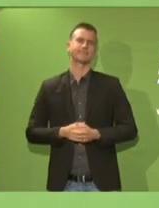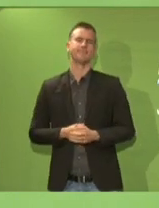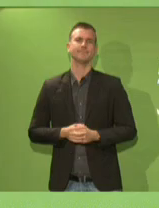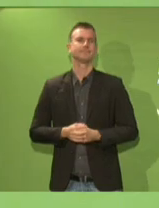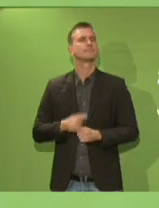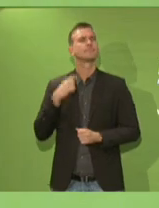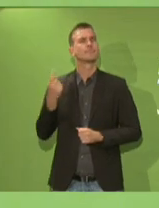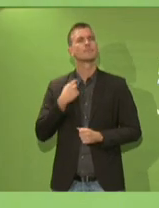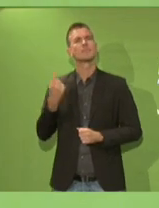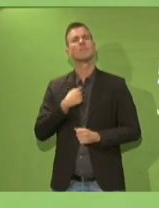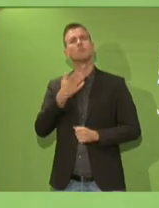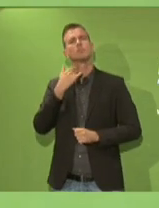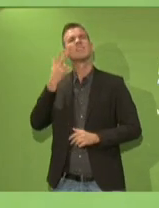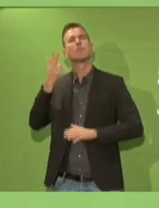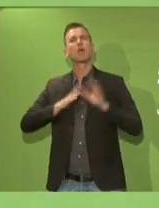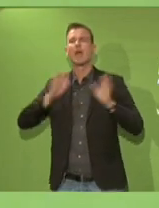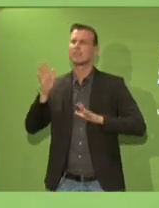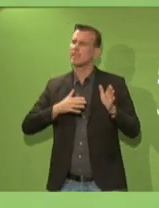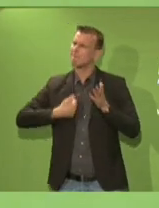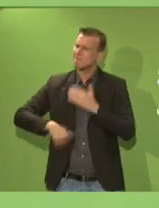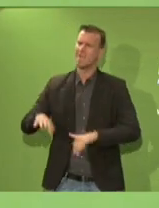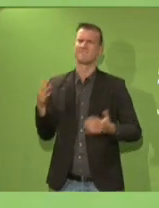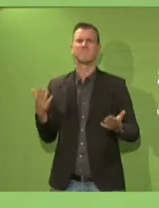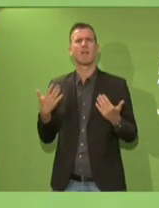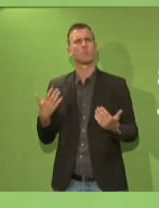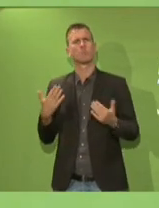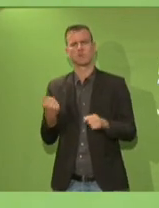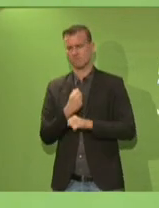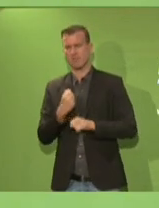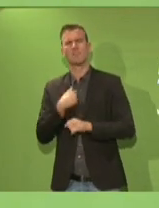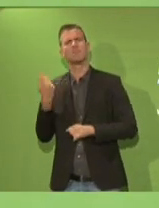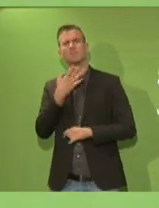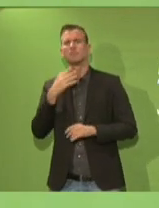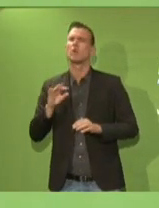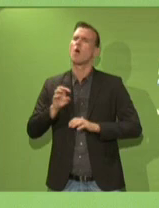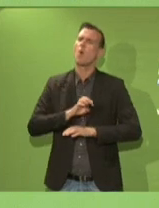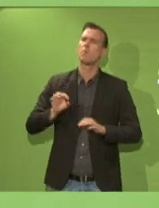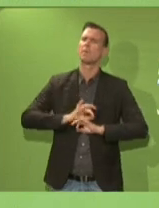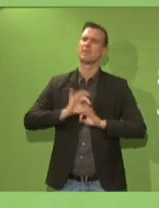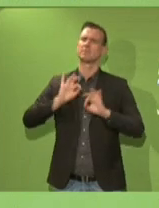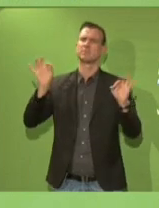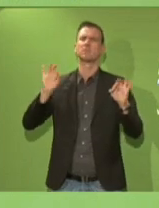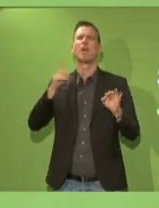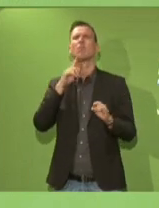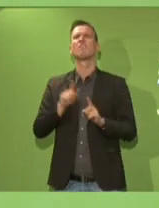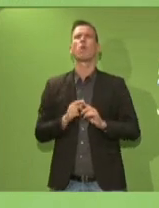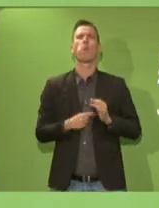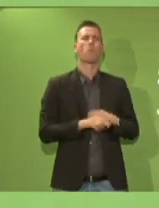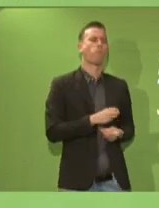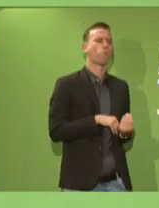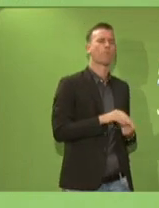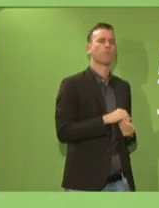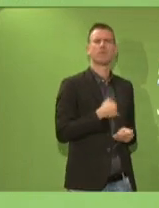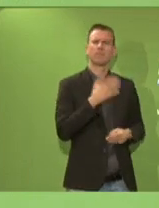Wir haben für ein demokratischeres Europa geworben und gekämpft. Wir wollen ein besseres Europa und keine Hinterzimmerpolitik.